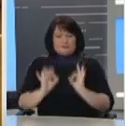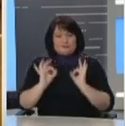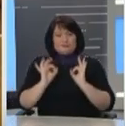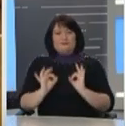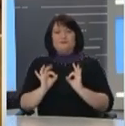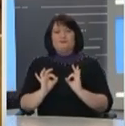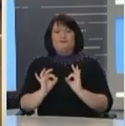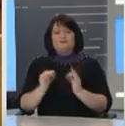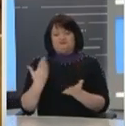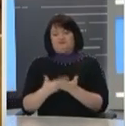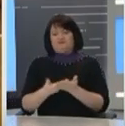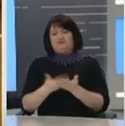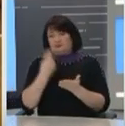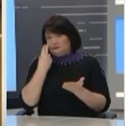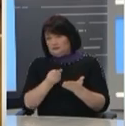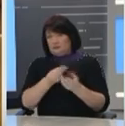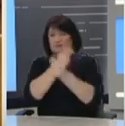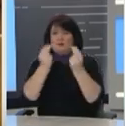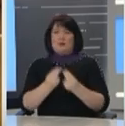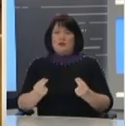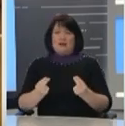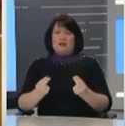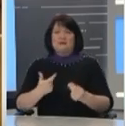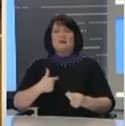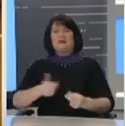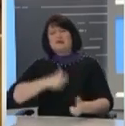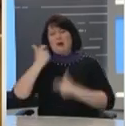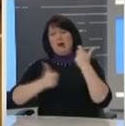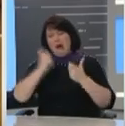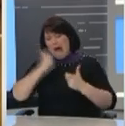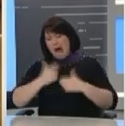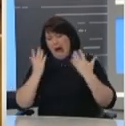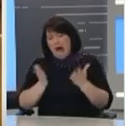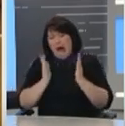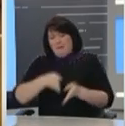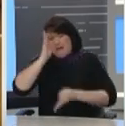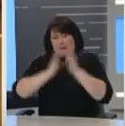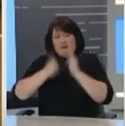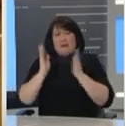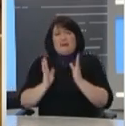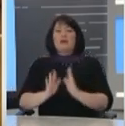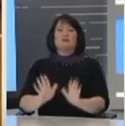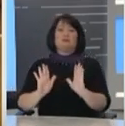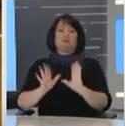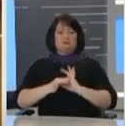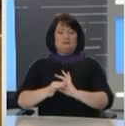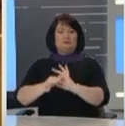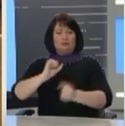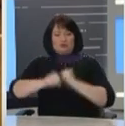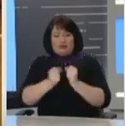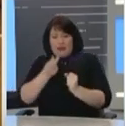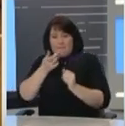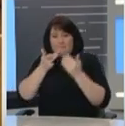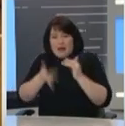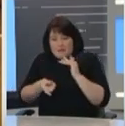με απτά αποτελέσματα, χωρίς κραυγές και οδυρμούς για το κακό που μας βρήκε, αλλά με διαρκή προσπάθεια όχι να αποδράσουμε, να